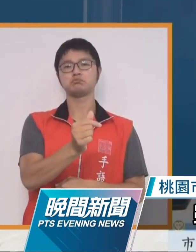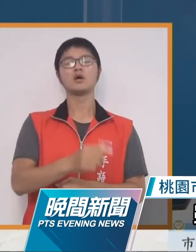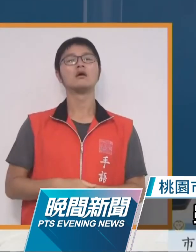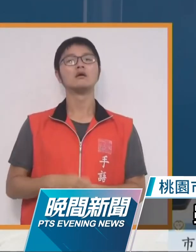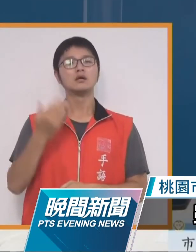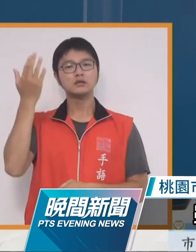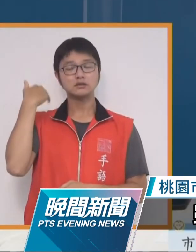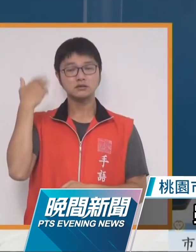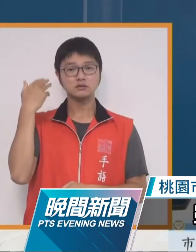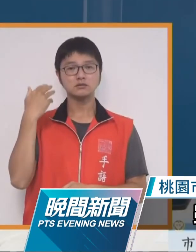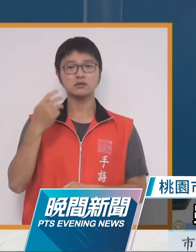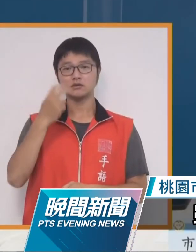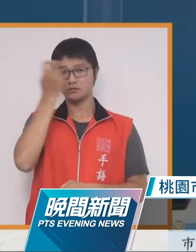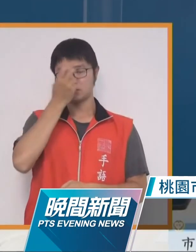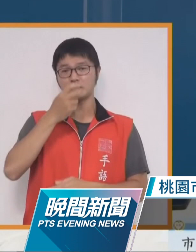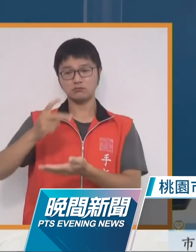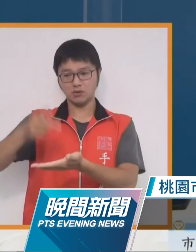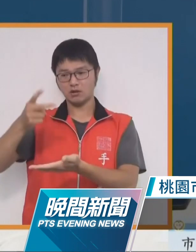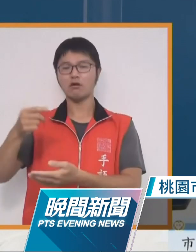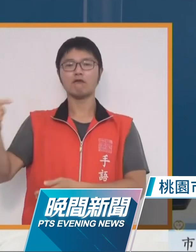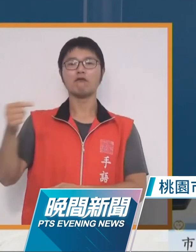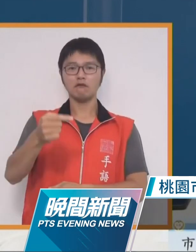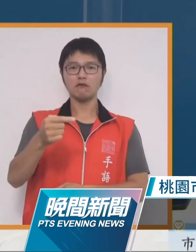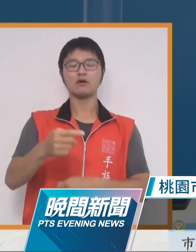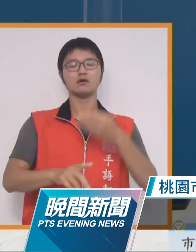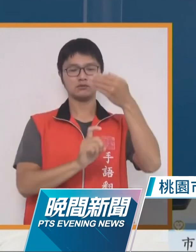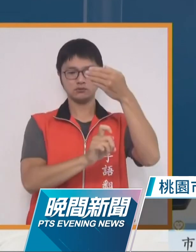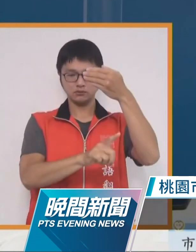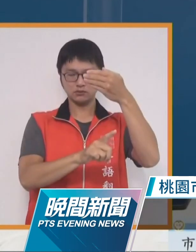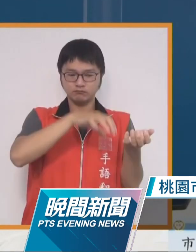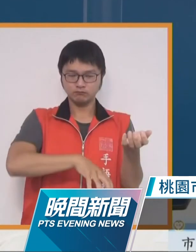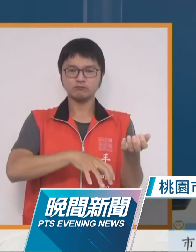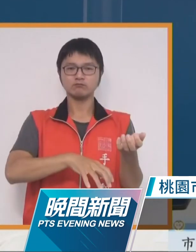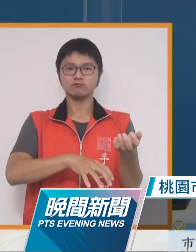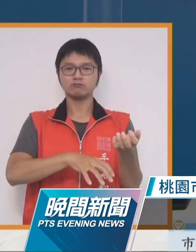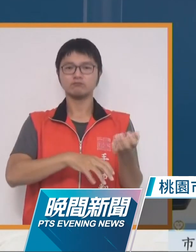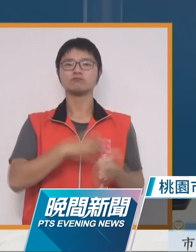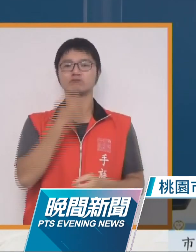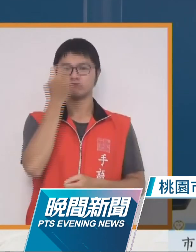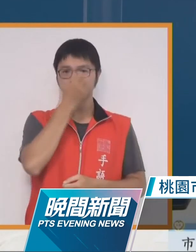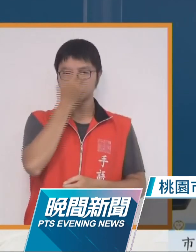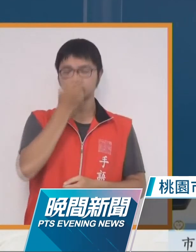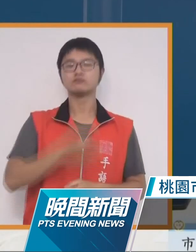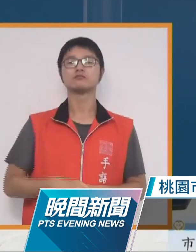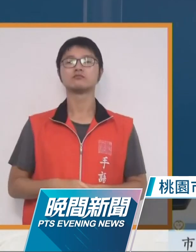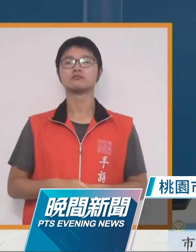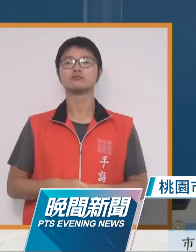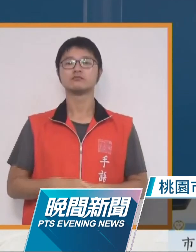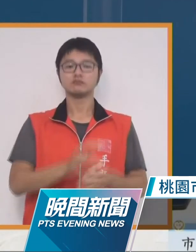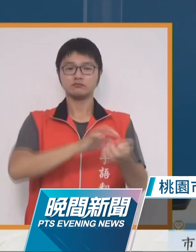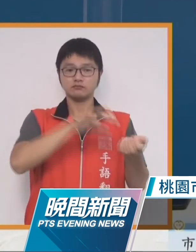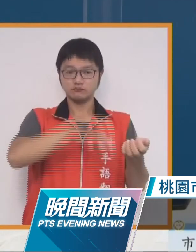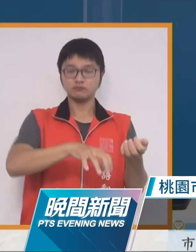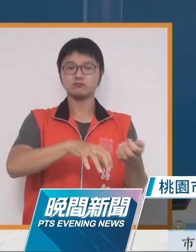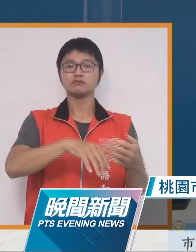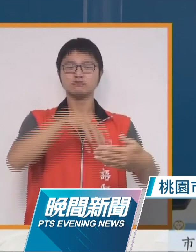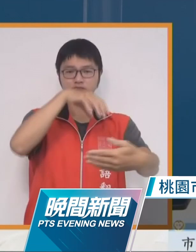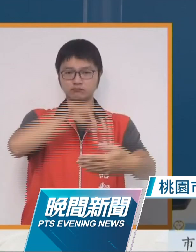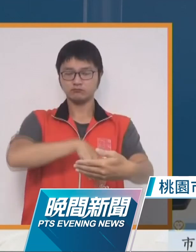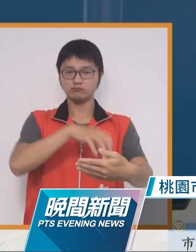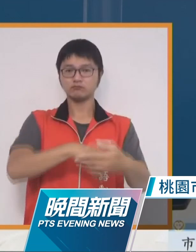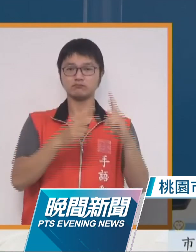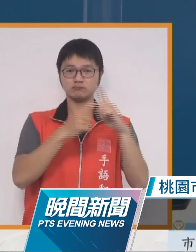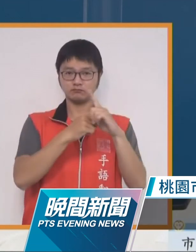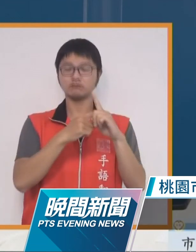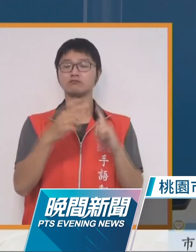快筛跟 PCR 是阴性，那9月11号裁检为阳性，该诊所8位这个